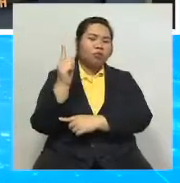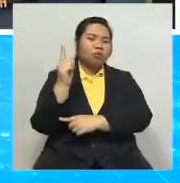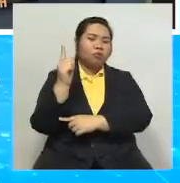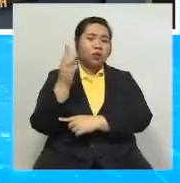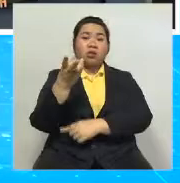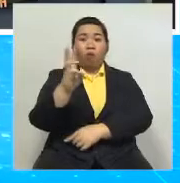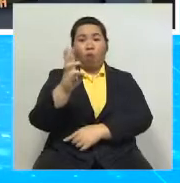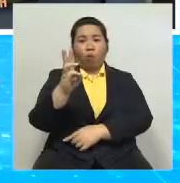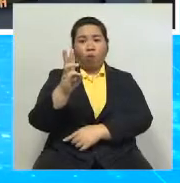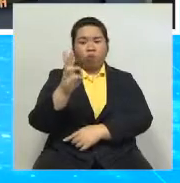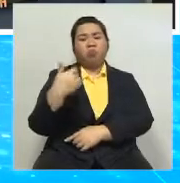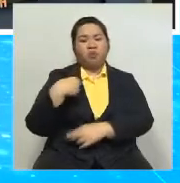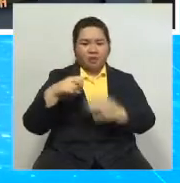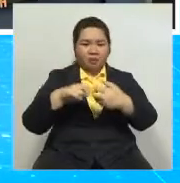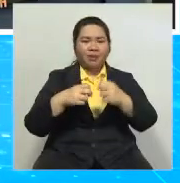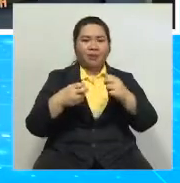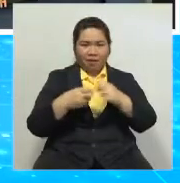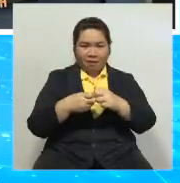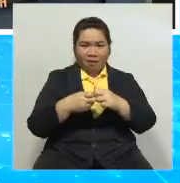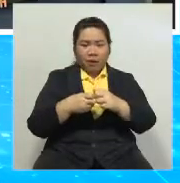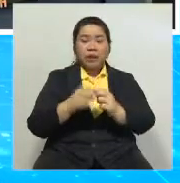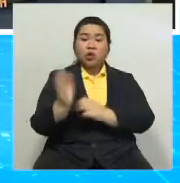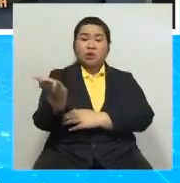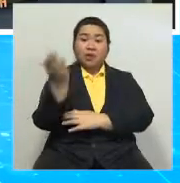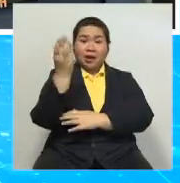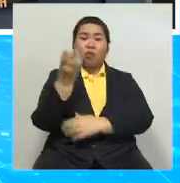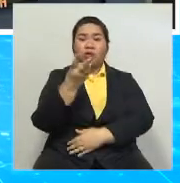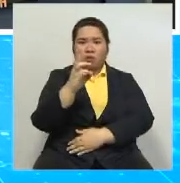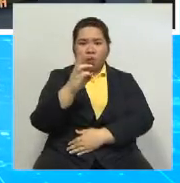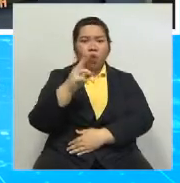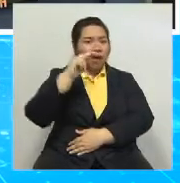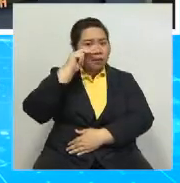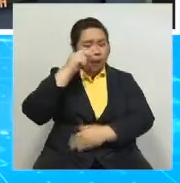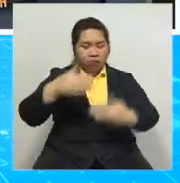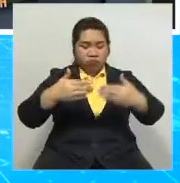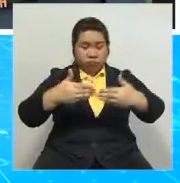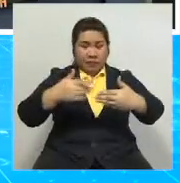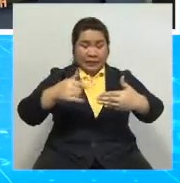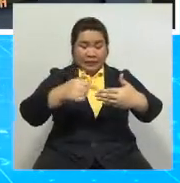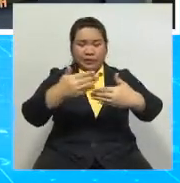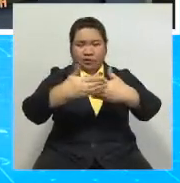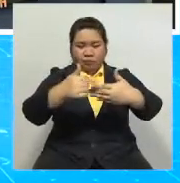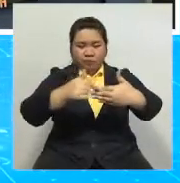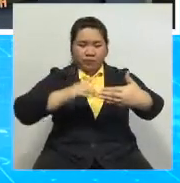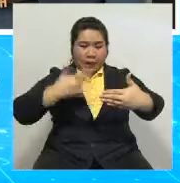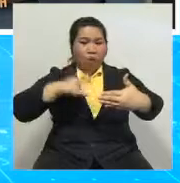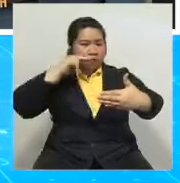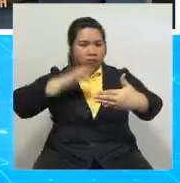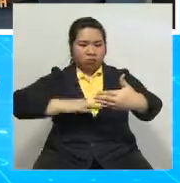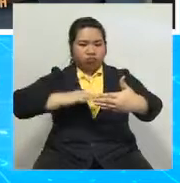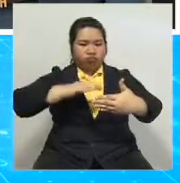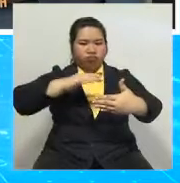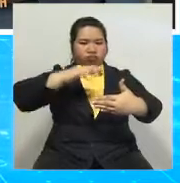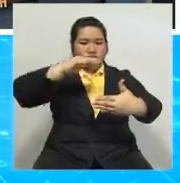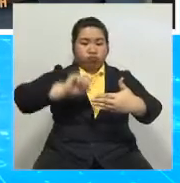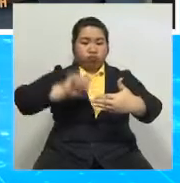เมื่อวันที่16นะครับเกิดเหตุนะครับ16ตอนเช้าเนี่ยน้ำสูงกว่าคันกั้นน้ำนะครับประมาณ1เมตรนะครับปัจจุ